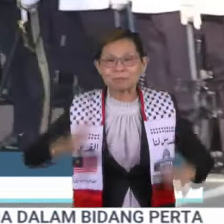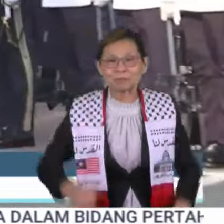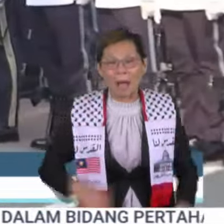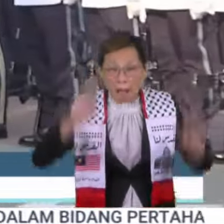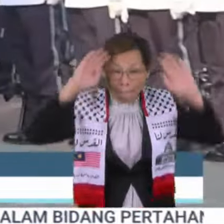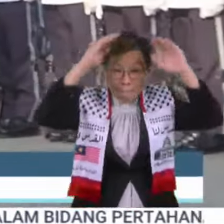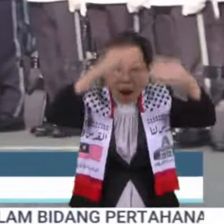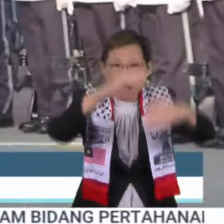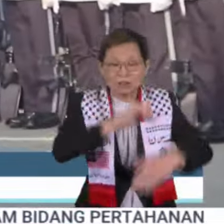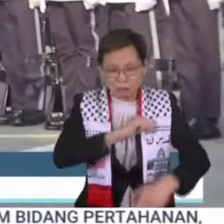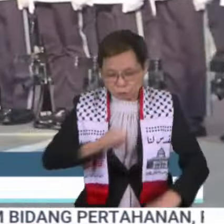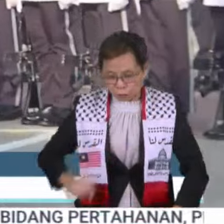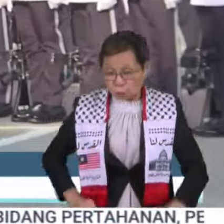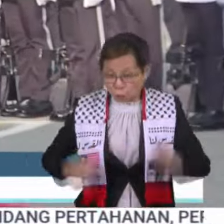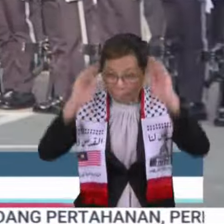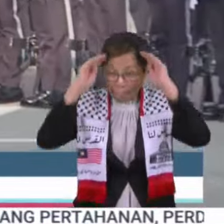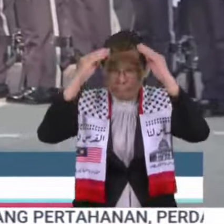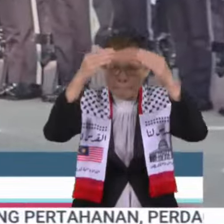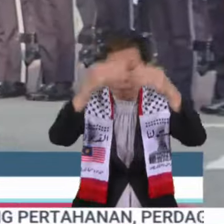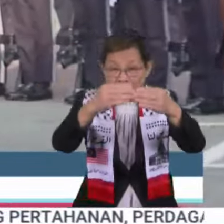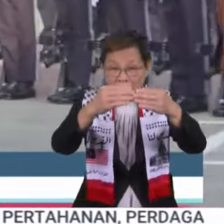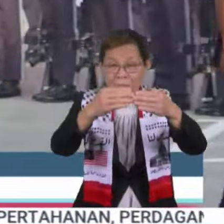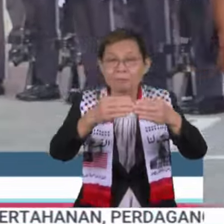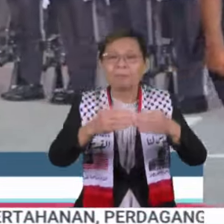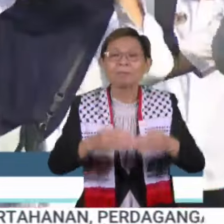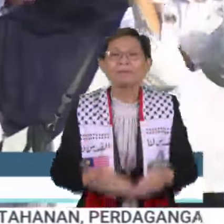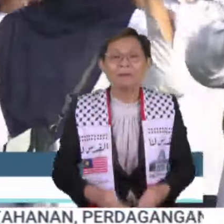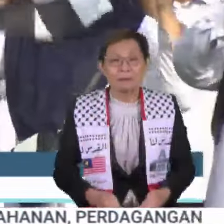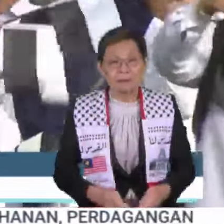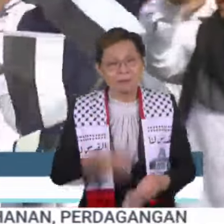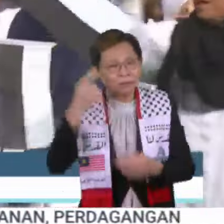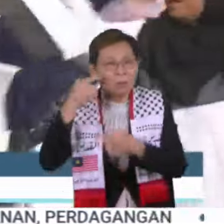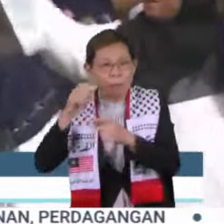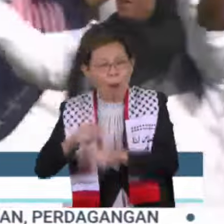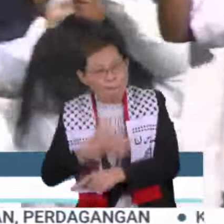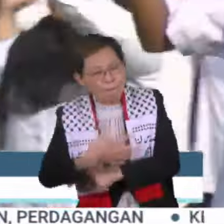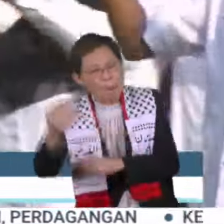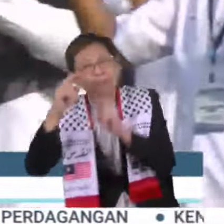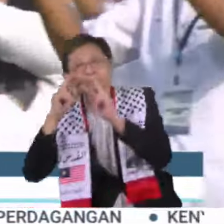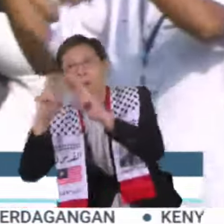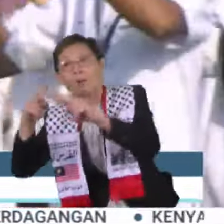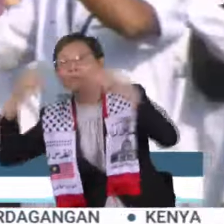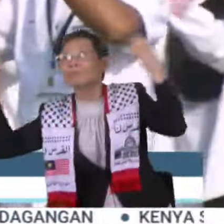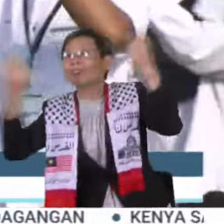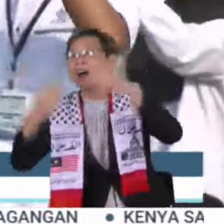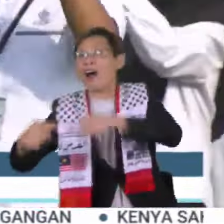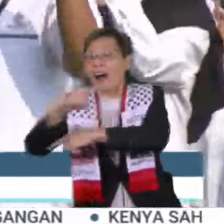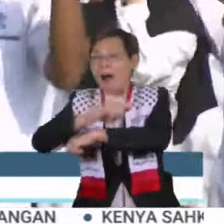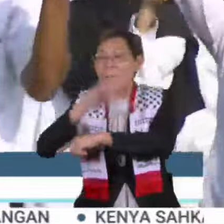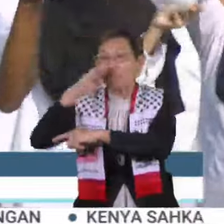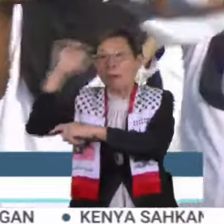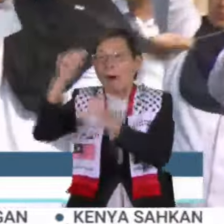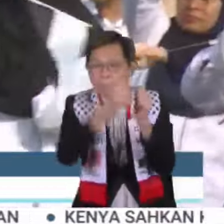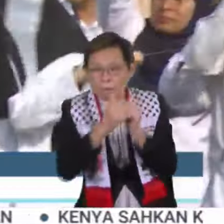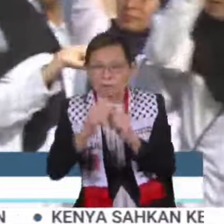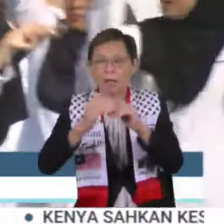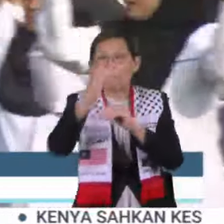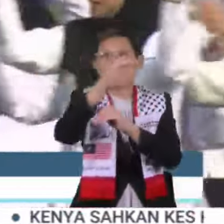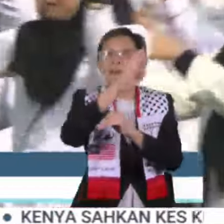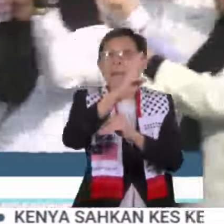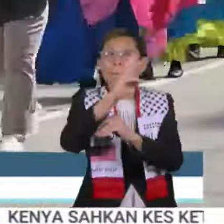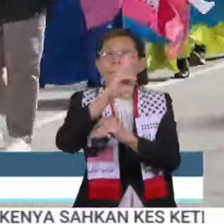Di Pahang, Al-Sultan Abdullah Riayatuddin Al-Mustafa Billah Shah berkenan berangkat menyaksikan sambutan Hari Kebangsaan bersama